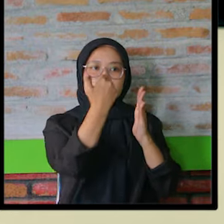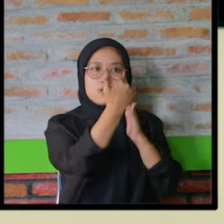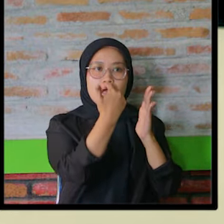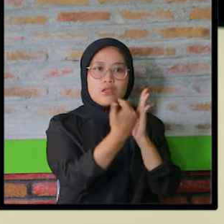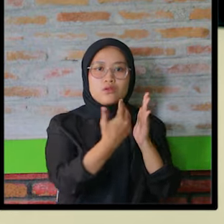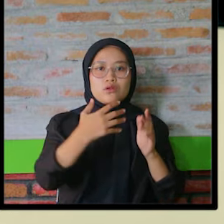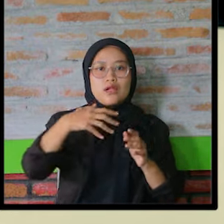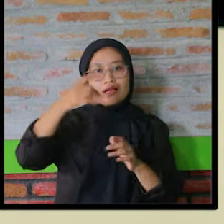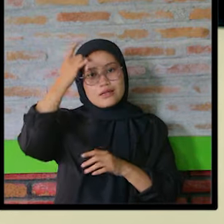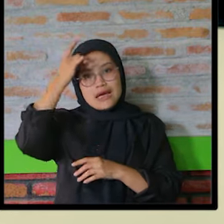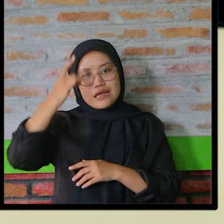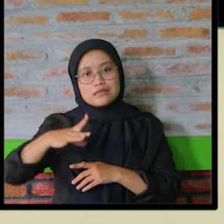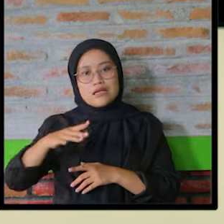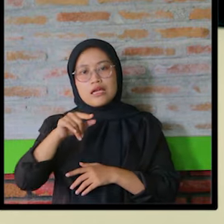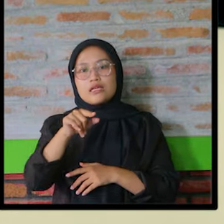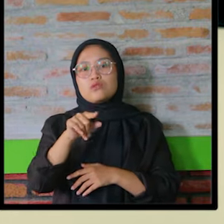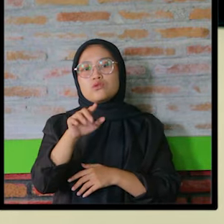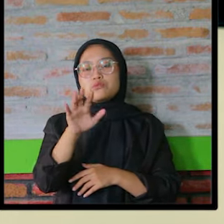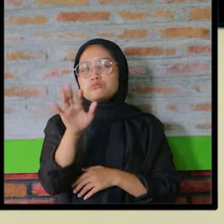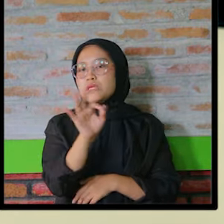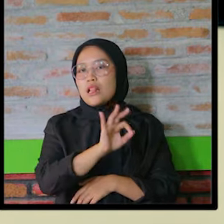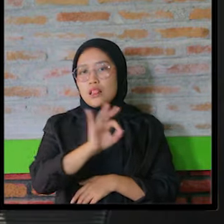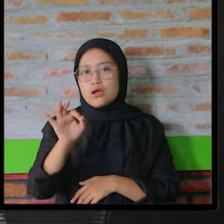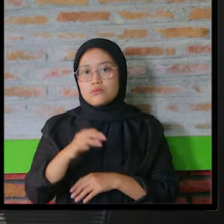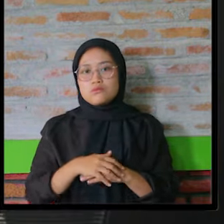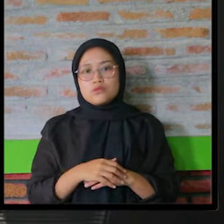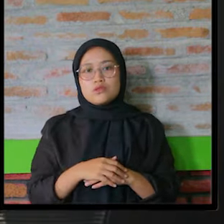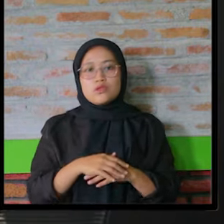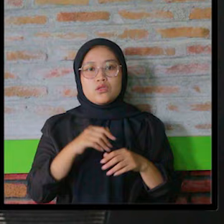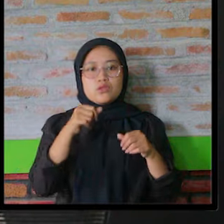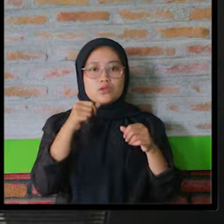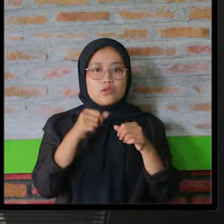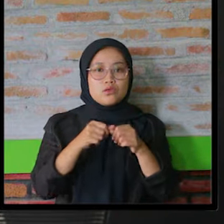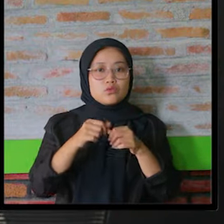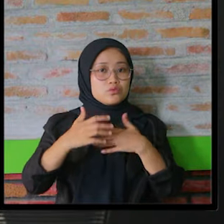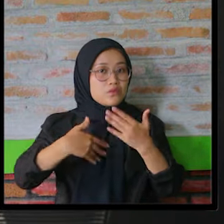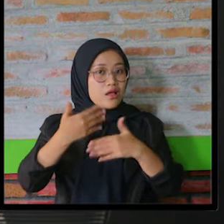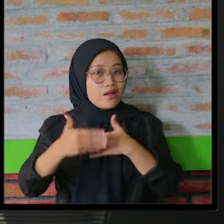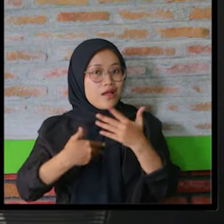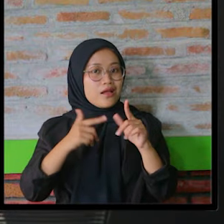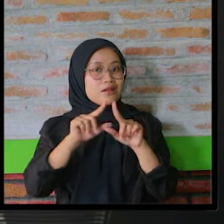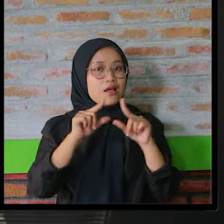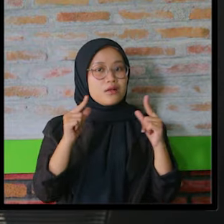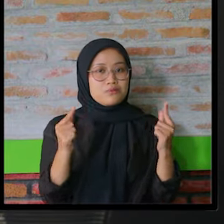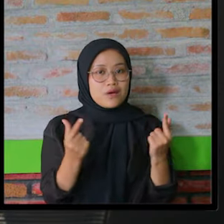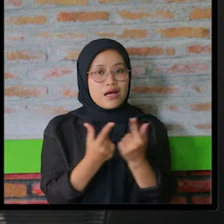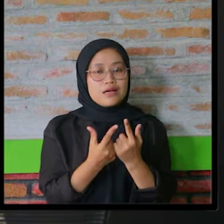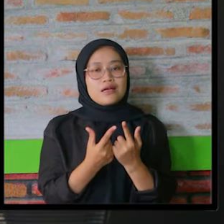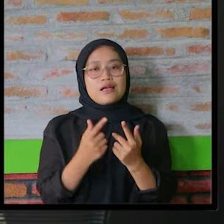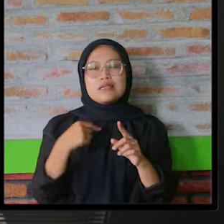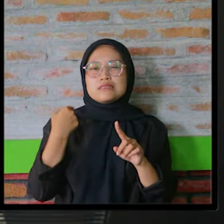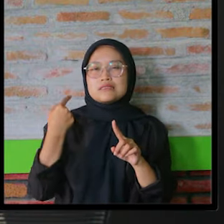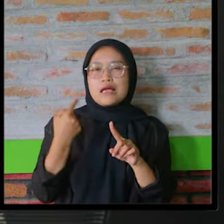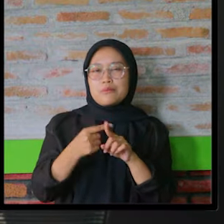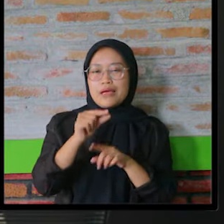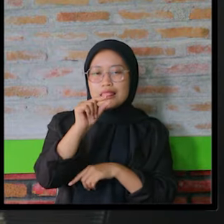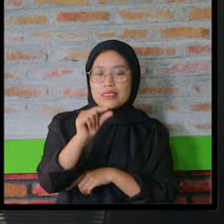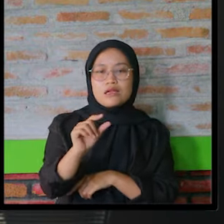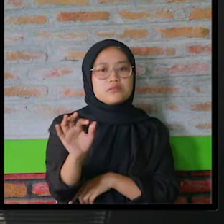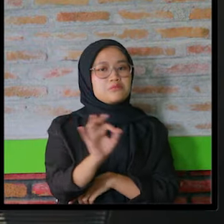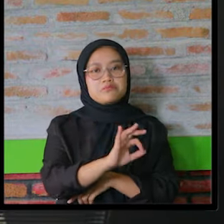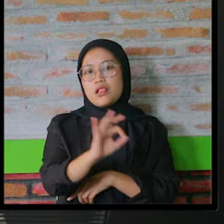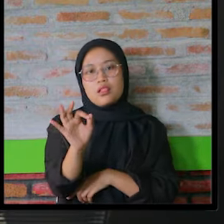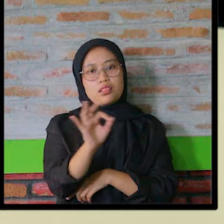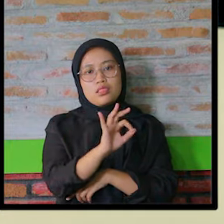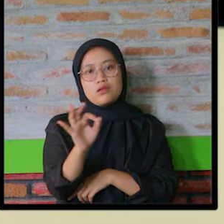sampai kayak kayak gitu itu kan belum Terus internalisasinya di ini ya lembaga-lembaga sampai yang terkecil ya Bu